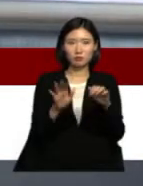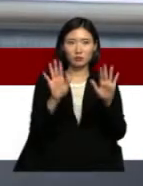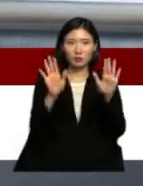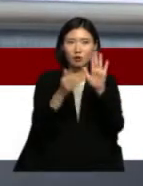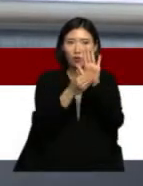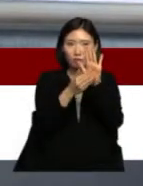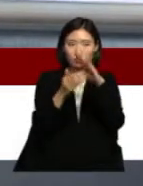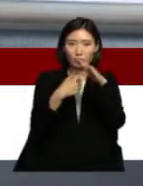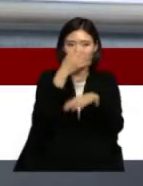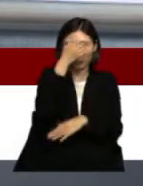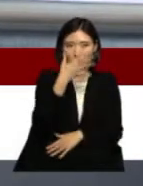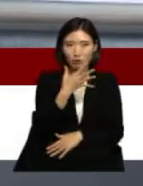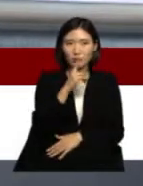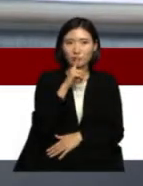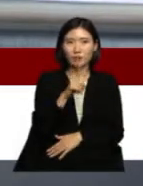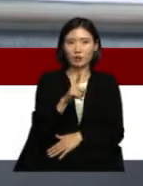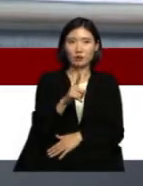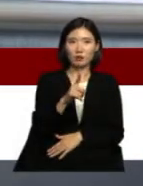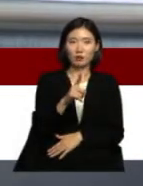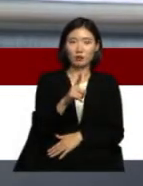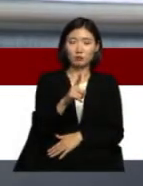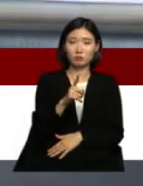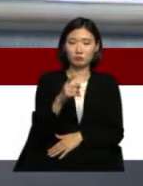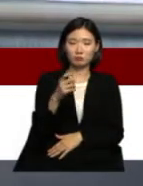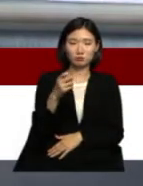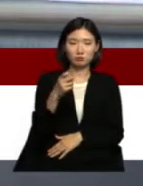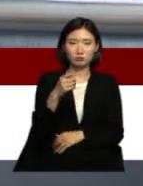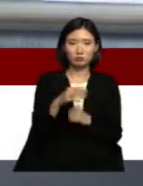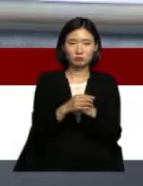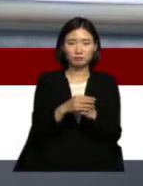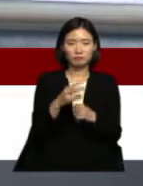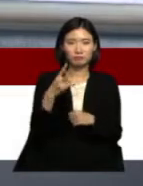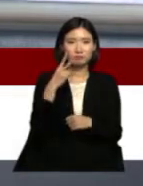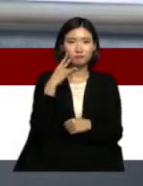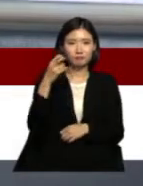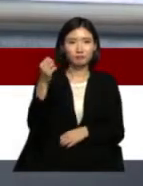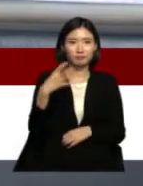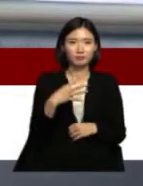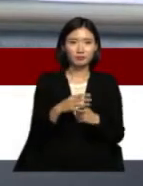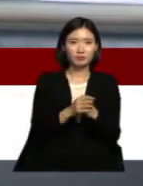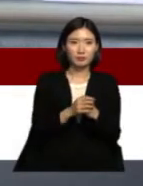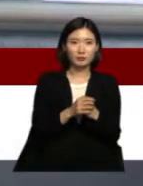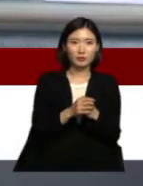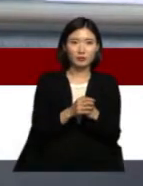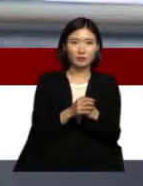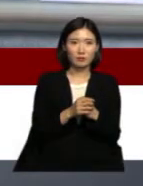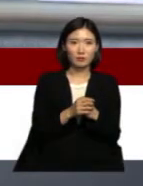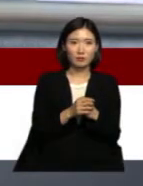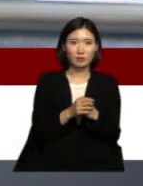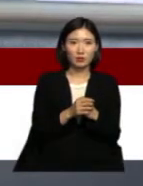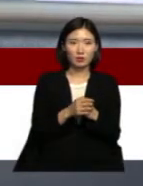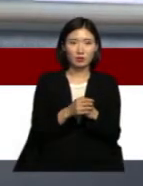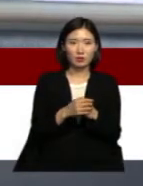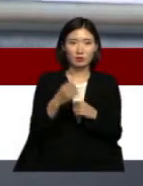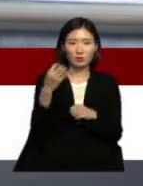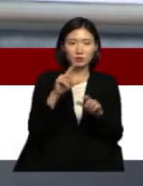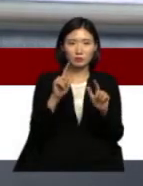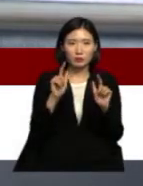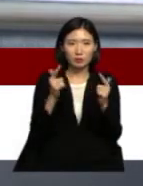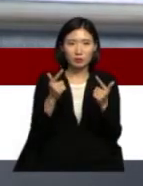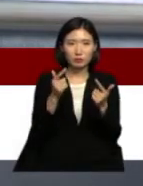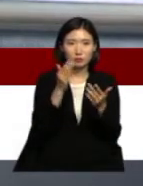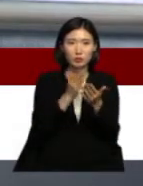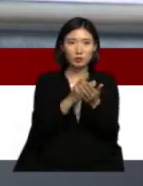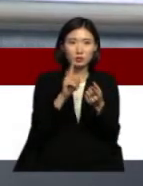사양하겠다, 죄송하다라고 말씀을 하신 거예요? 국장님께서 말씀 나누신다면 그냥 그대로 하면 네 몸이 불같다,